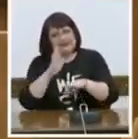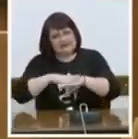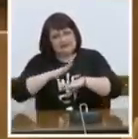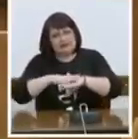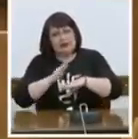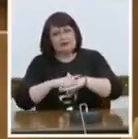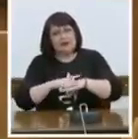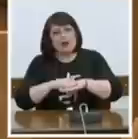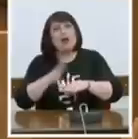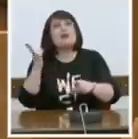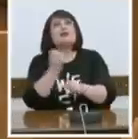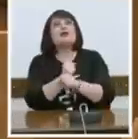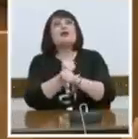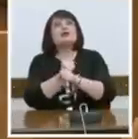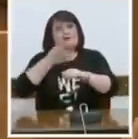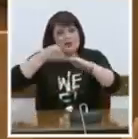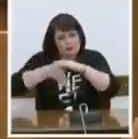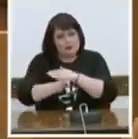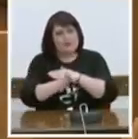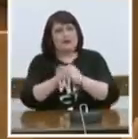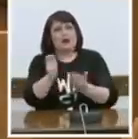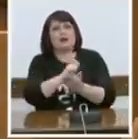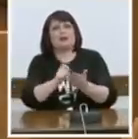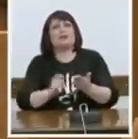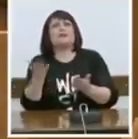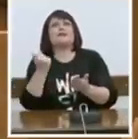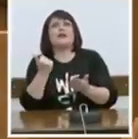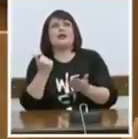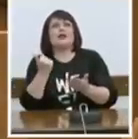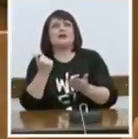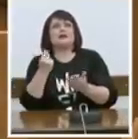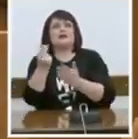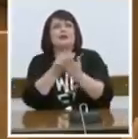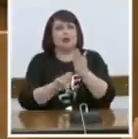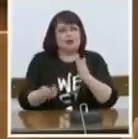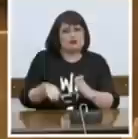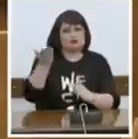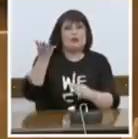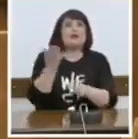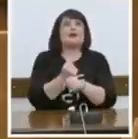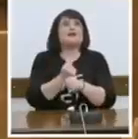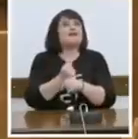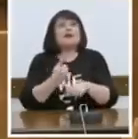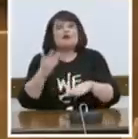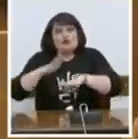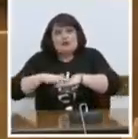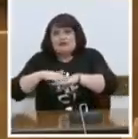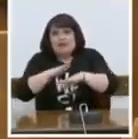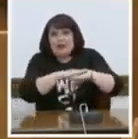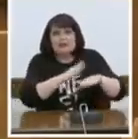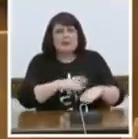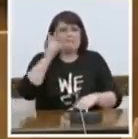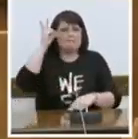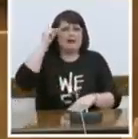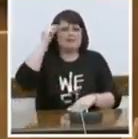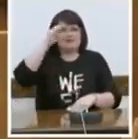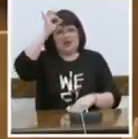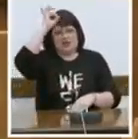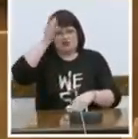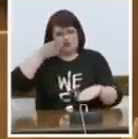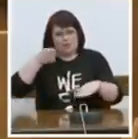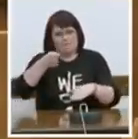συνθήκες που και πριν περιέγραψα, να πιάσουν υψηλότερες βαθμολογίες. Πανεπιστημιακή αστυνομία, σαν